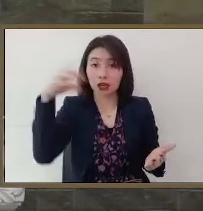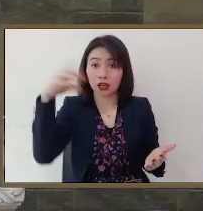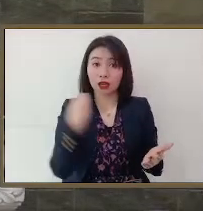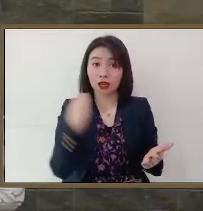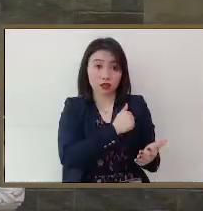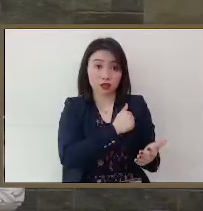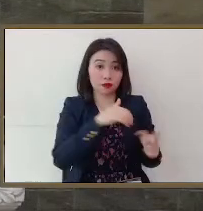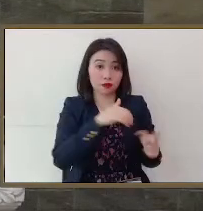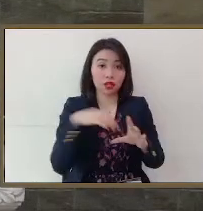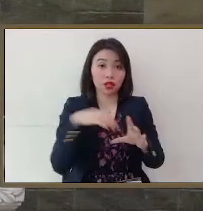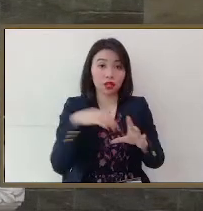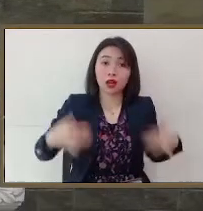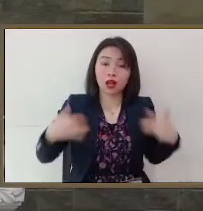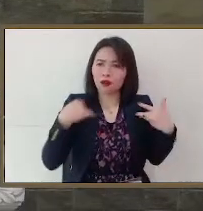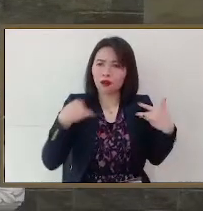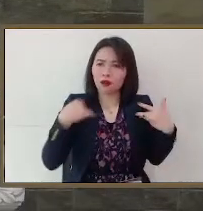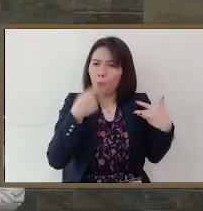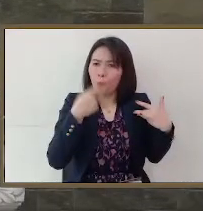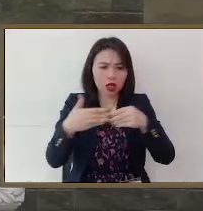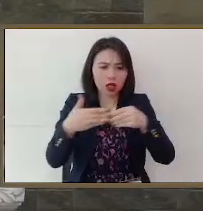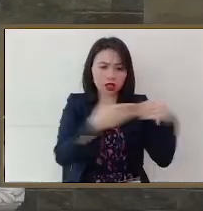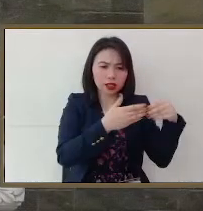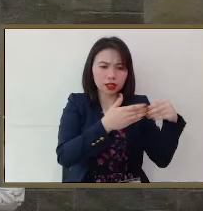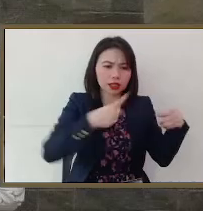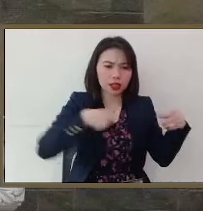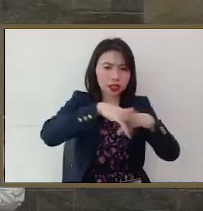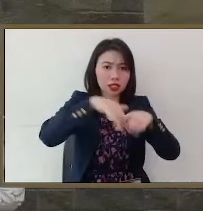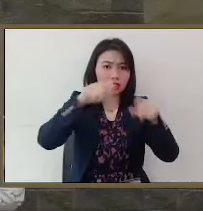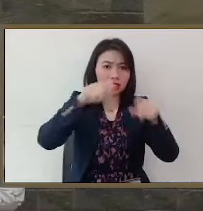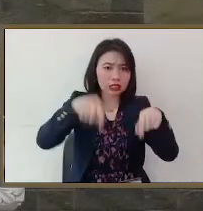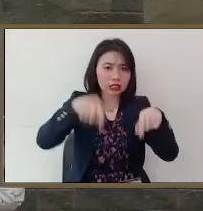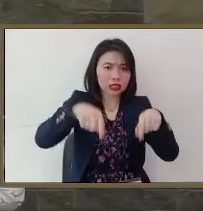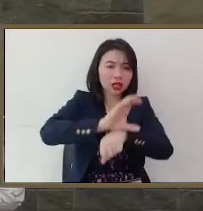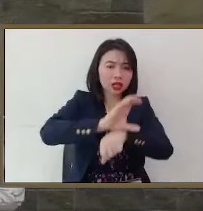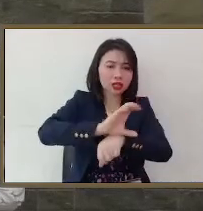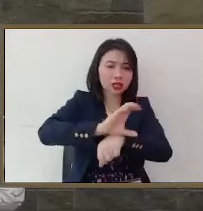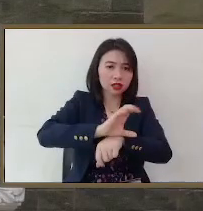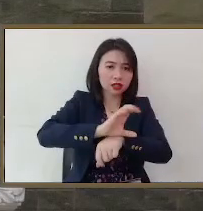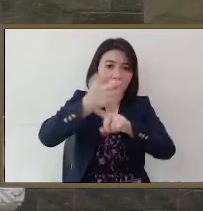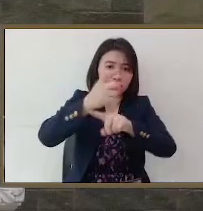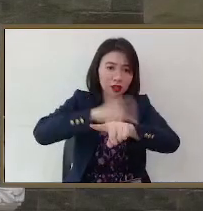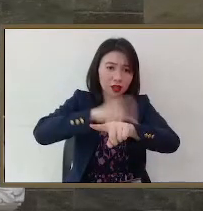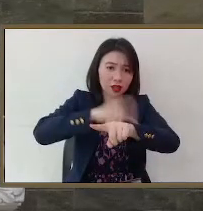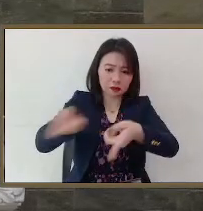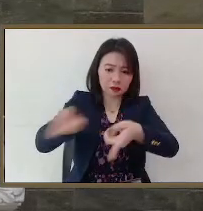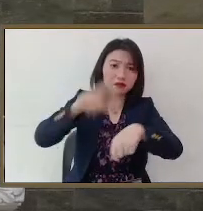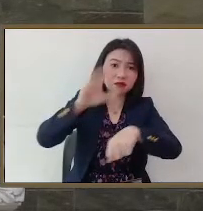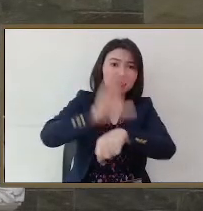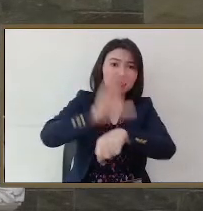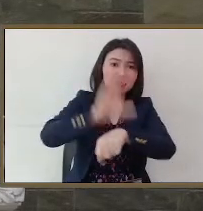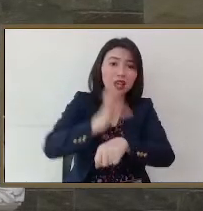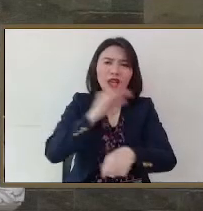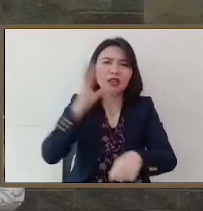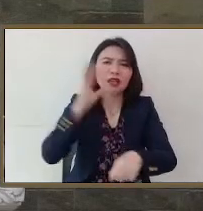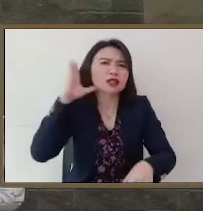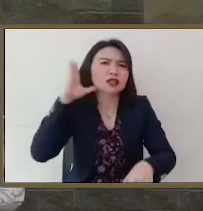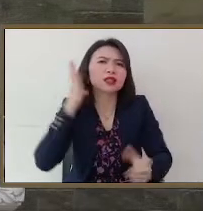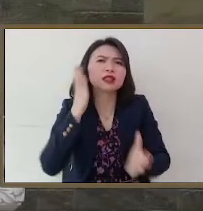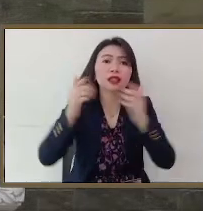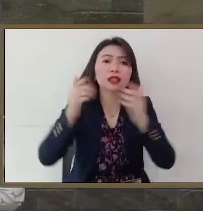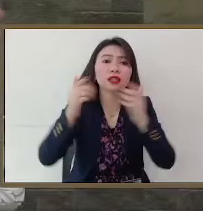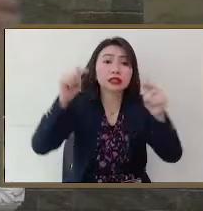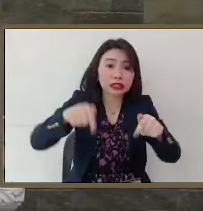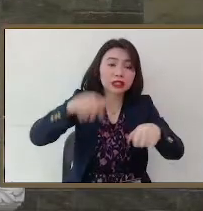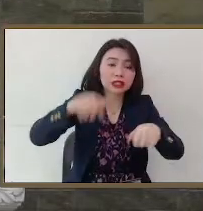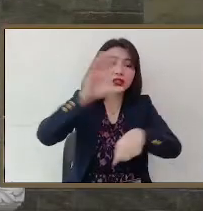buhay kung sino ang nagli-lead sa atin sa templo every time we come into the service, into the temple,